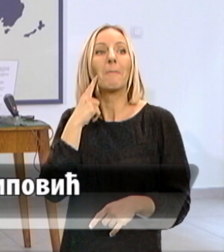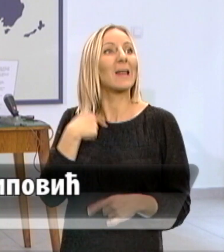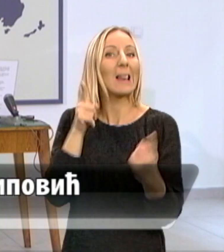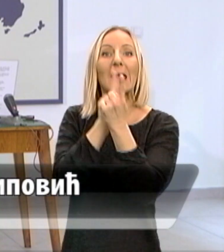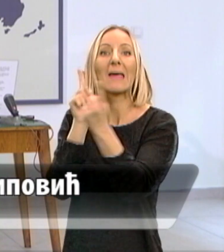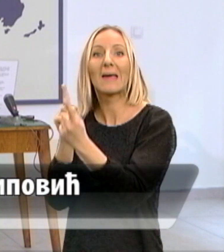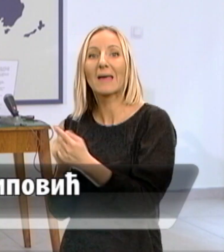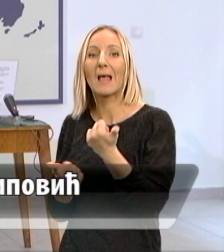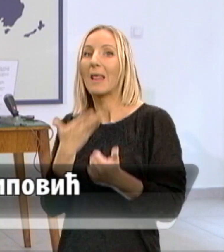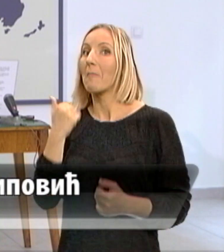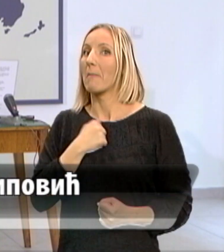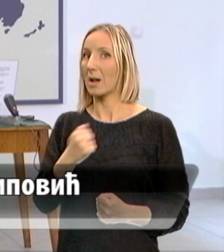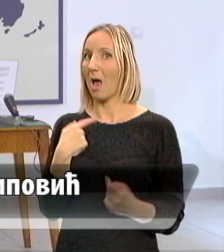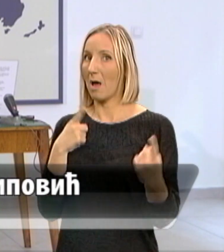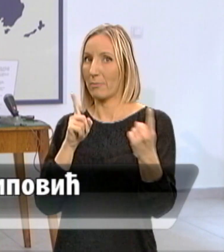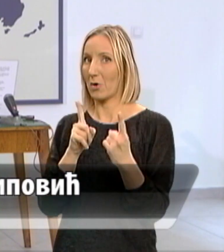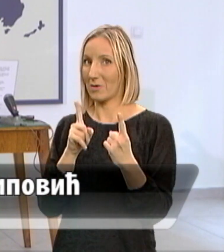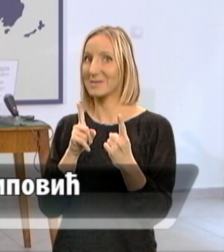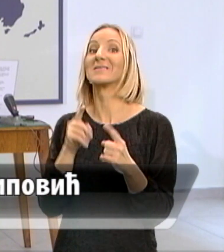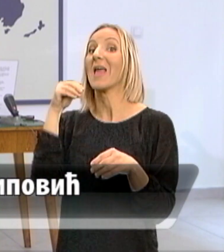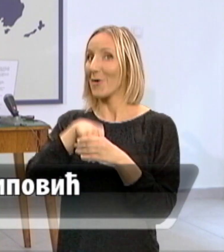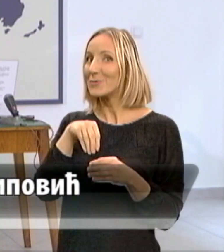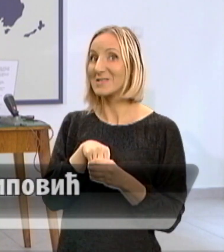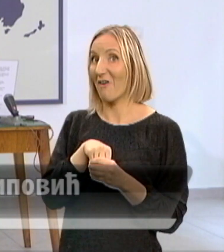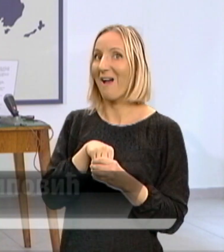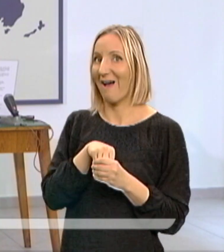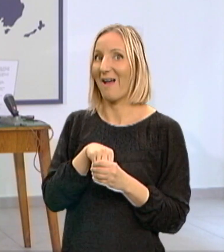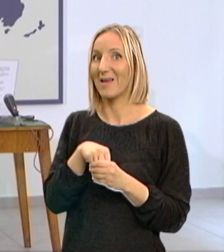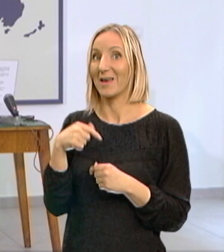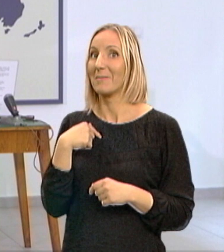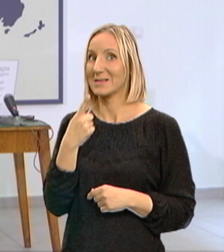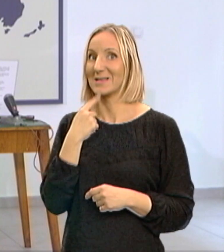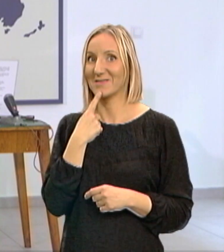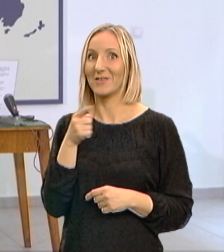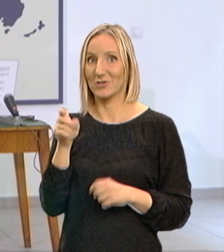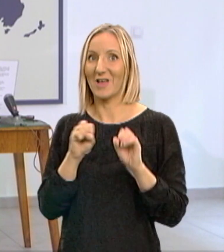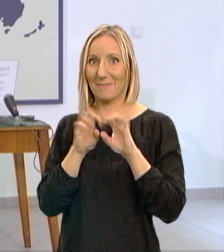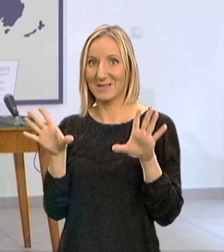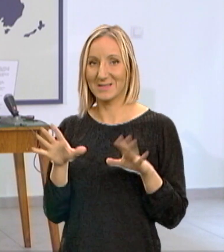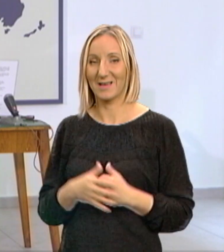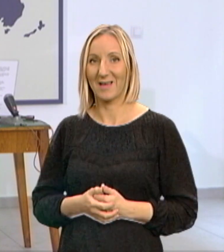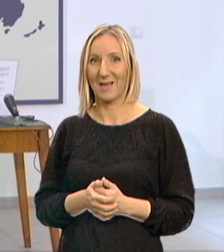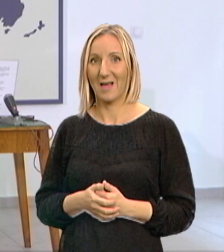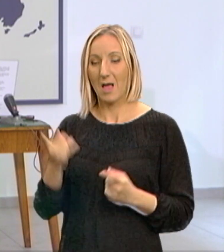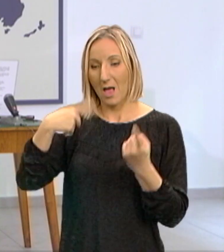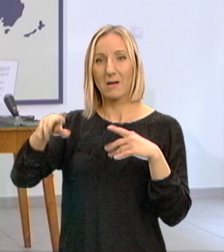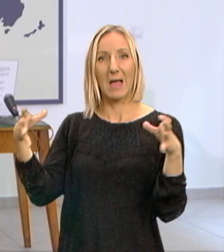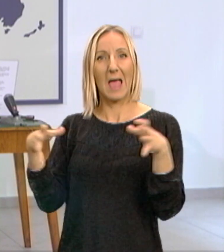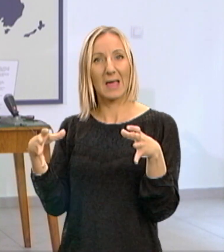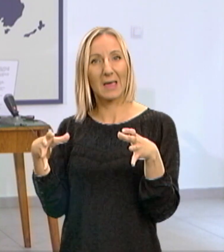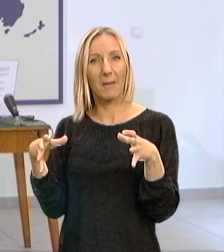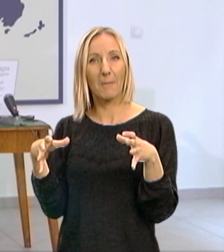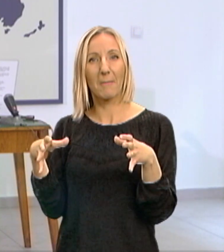ljude ili nemam hrabrosti da ih pitam. I to je ono što je mene u stvari se uvek dopadalo. I vi kao ekipa